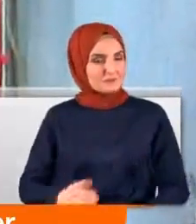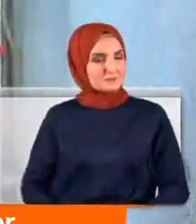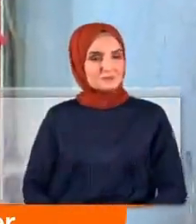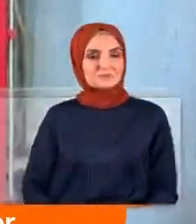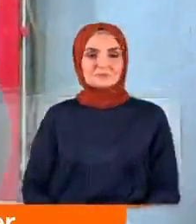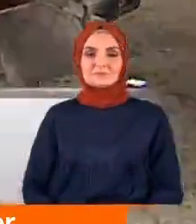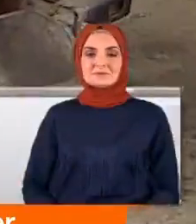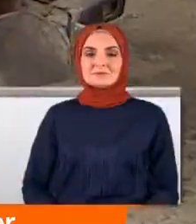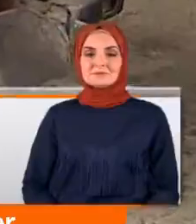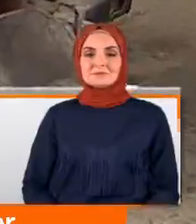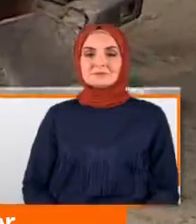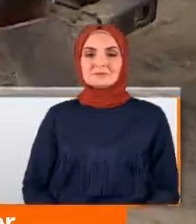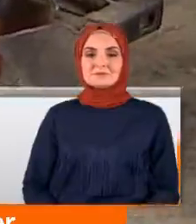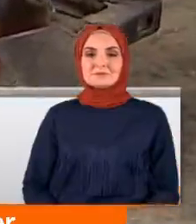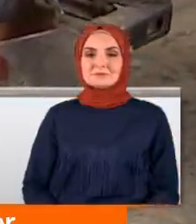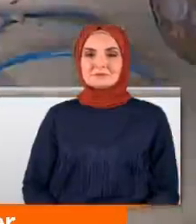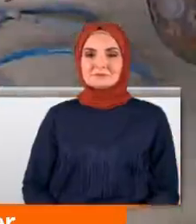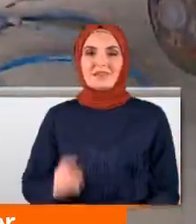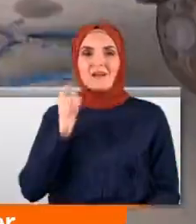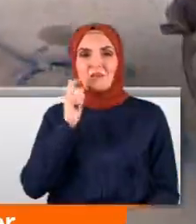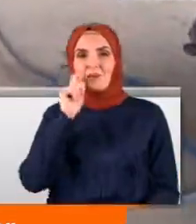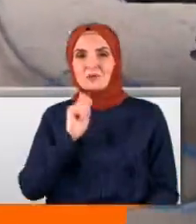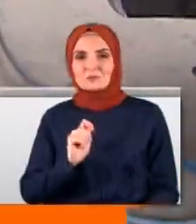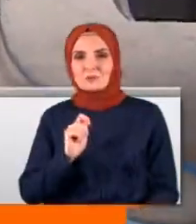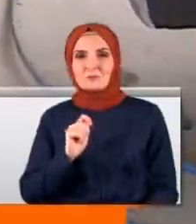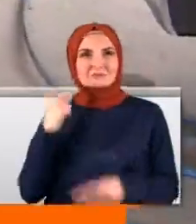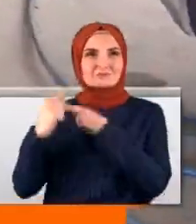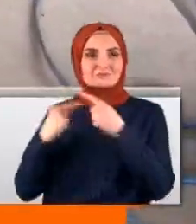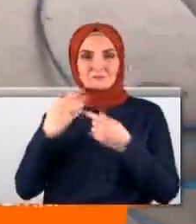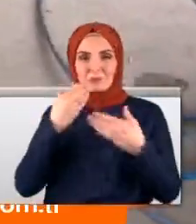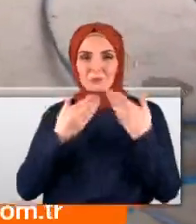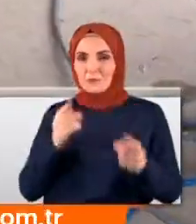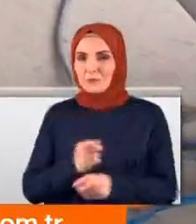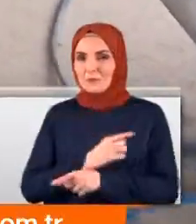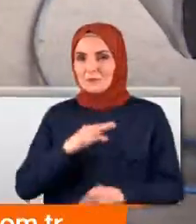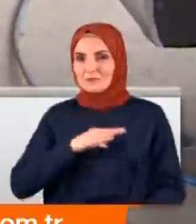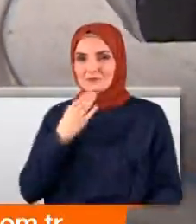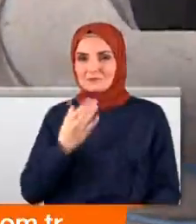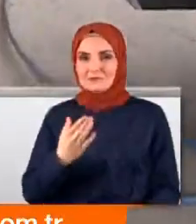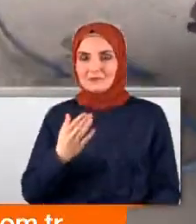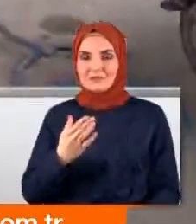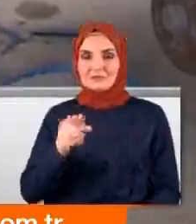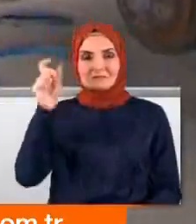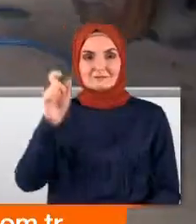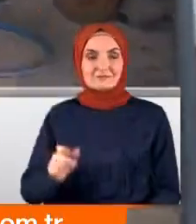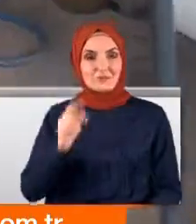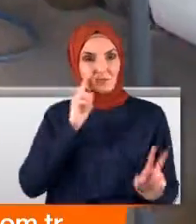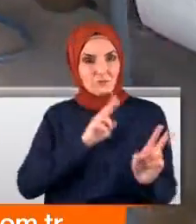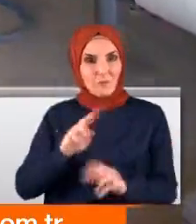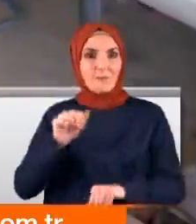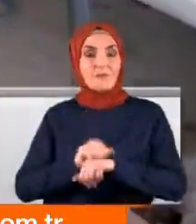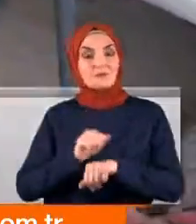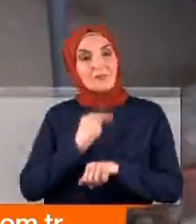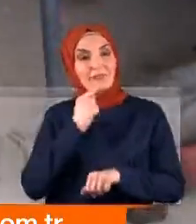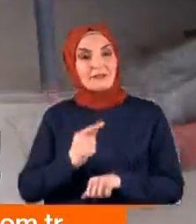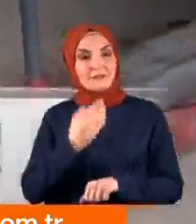iş tutulmaz. Atasözü ve deyimler sözlüğü gibi. Vesile teyzeyi görünce öncelikle kocaman bir maşallah deyin. Çünkü o 82 yıldır taşıdığı